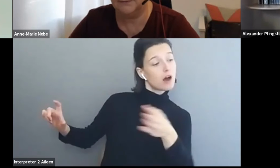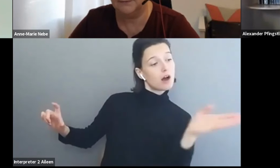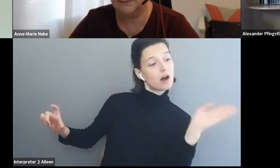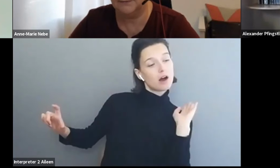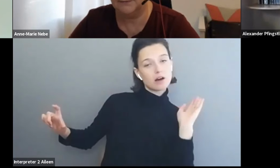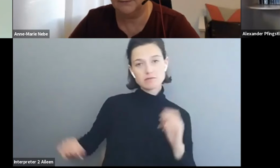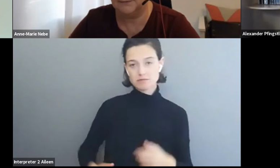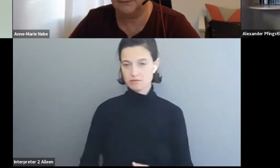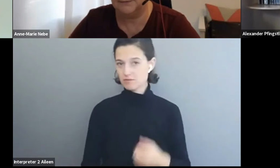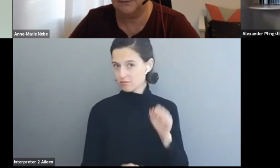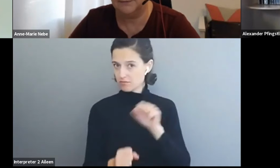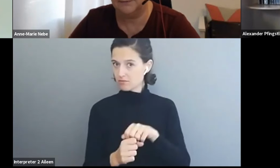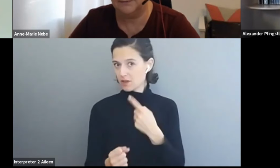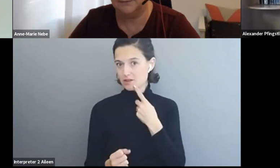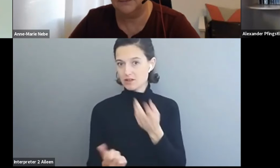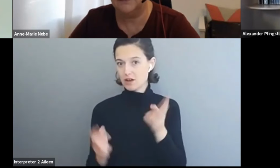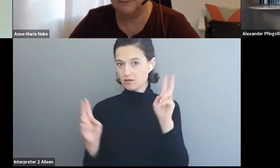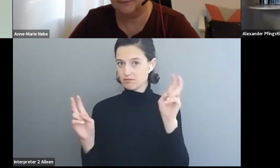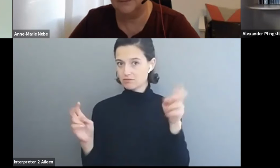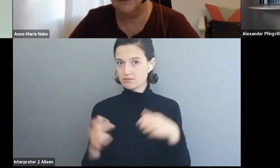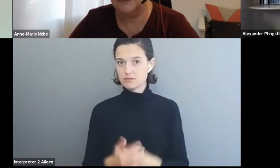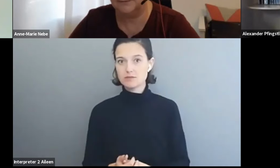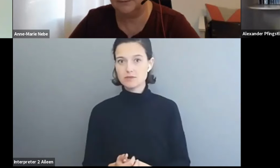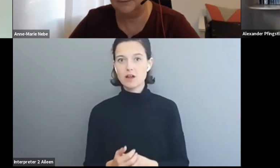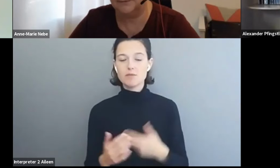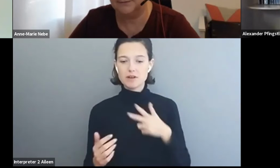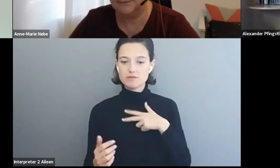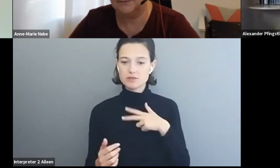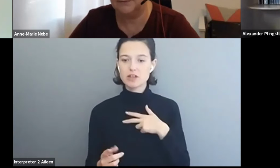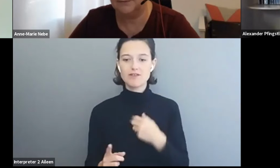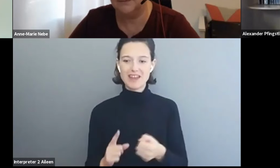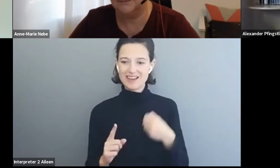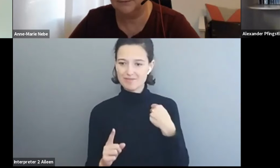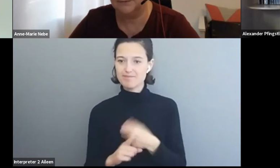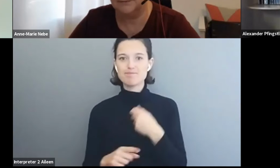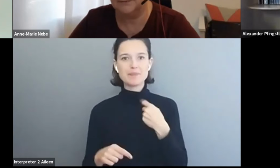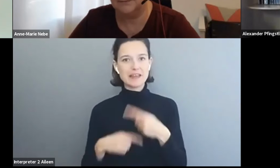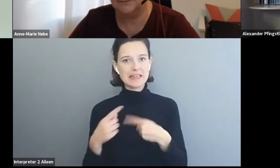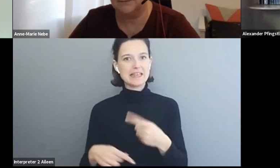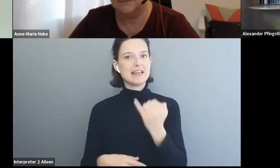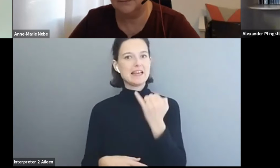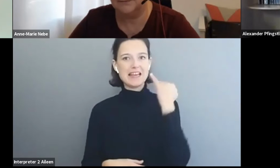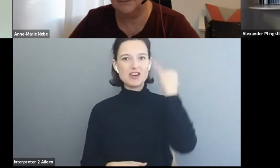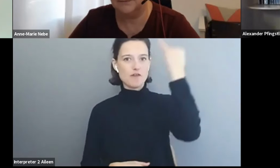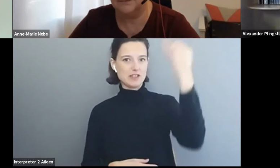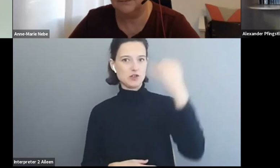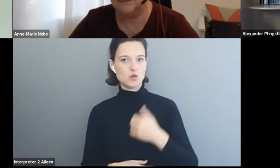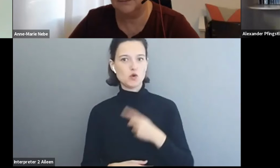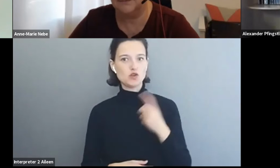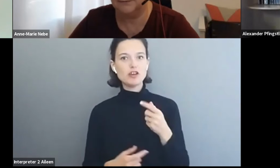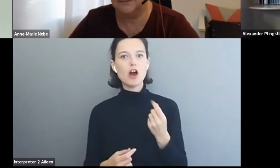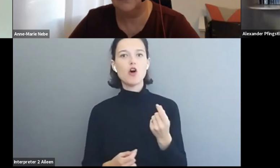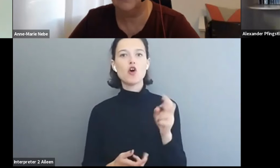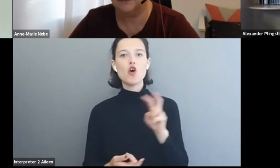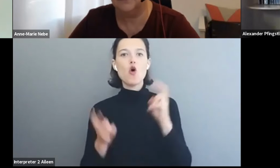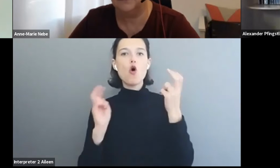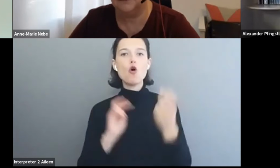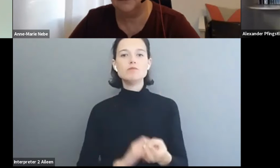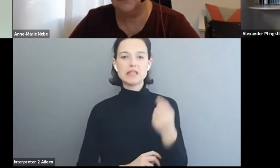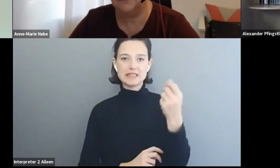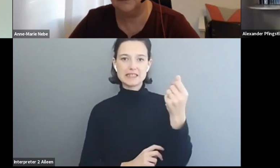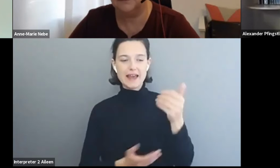einfach Innovation voranzutreiben, Umsatz zu generieren, ist das wirklich schon, also das am Anfang hast du